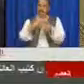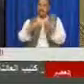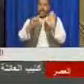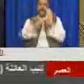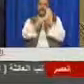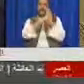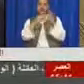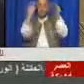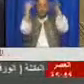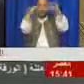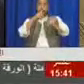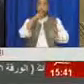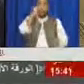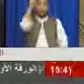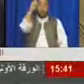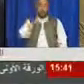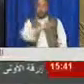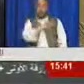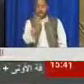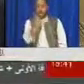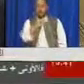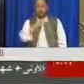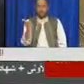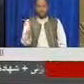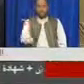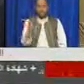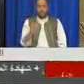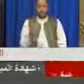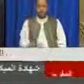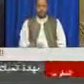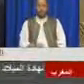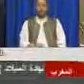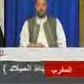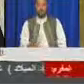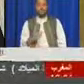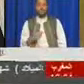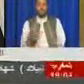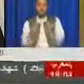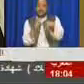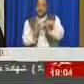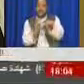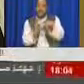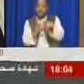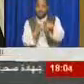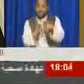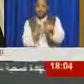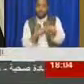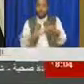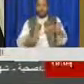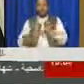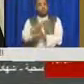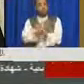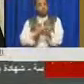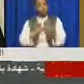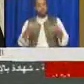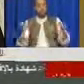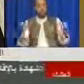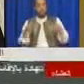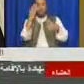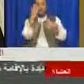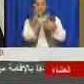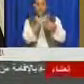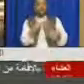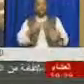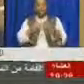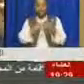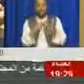هي اصابه في عرض ربما بعض الناس يقول لا يعني اصابه في الارض غير اصابه في الدم قد يتنازلن عن اصابه الدم ولا